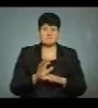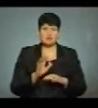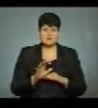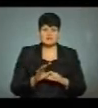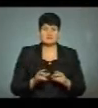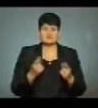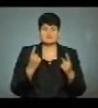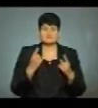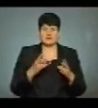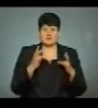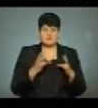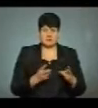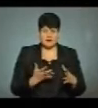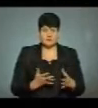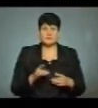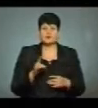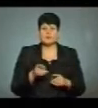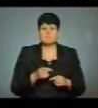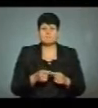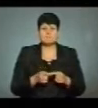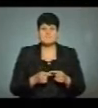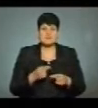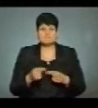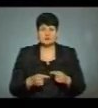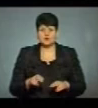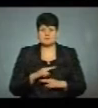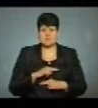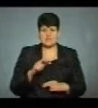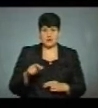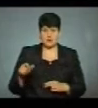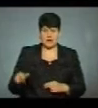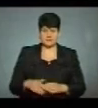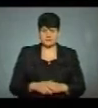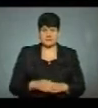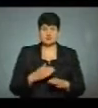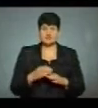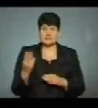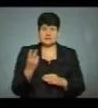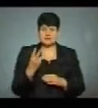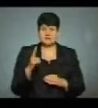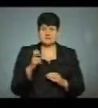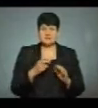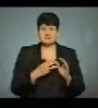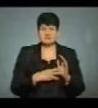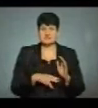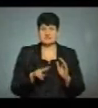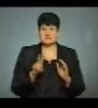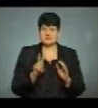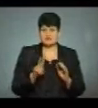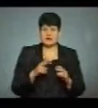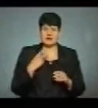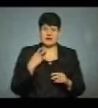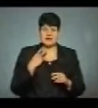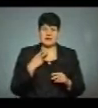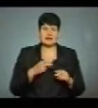підвищеною небезпекою, власне, що призвело до смерті людей. Частина 2 статті 272 Кримінального кодексу